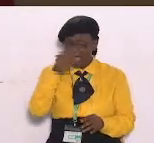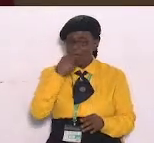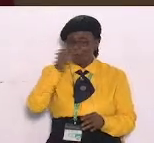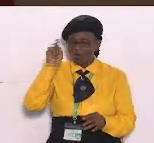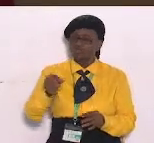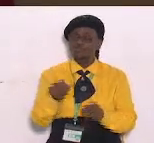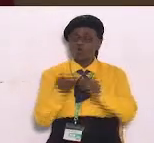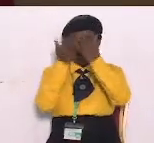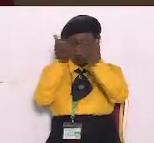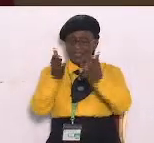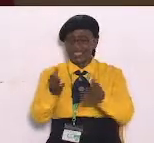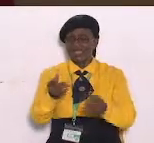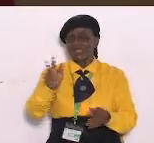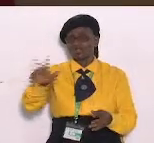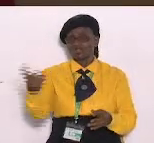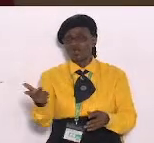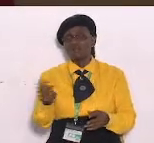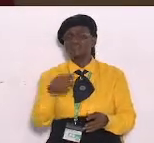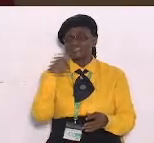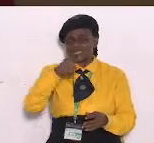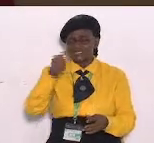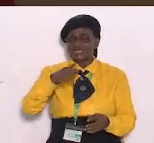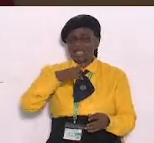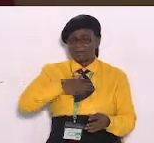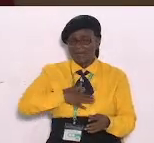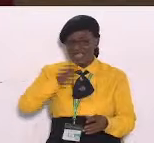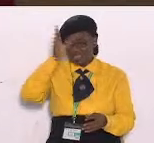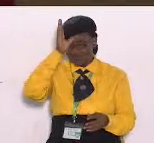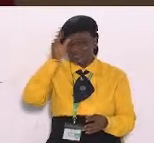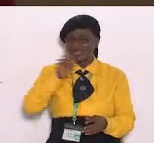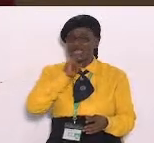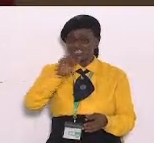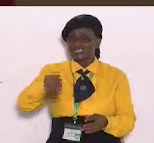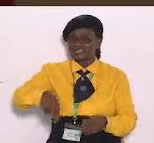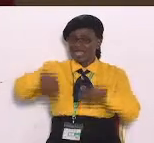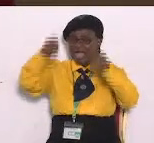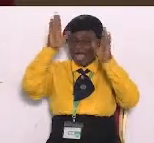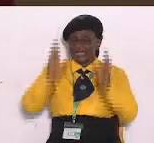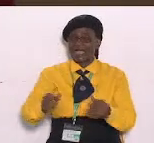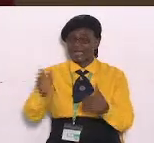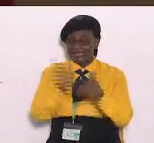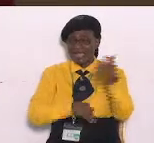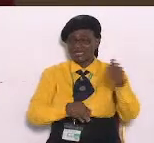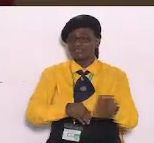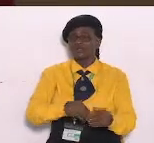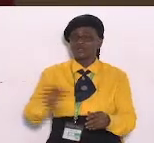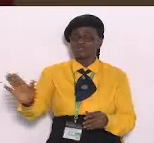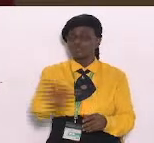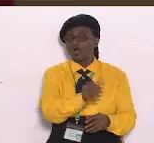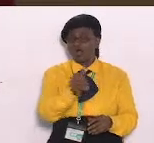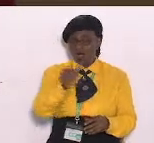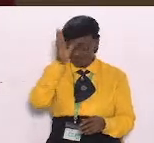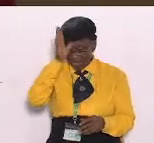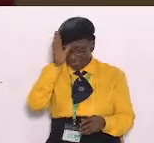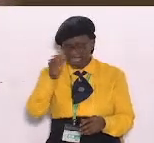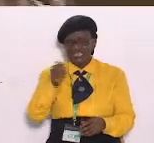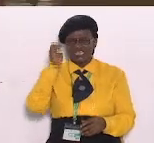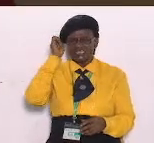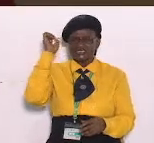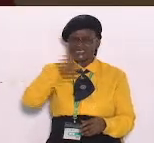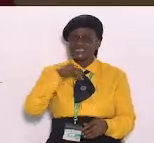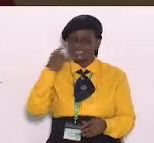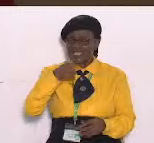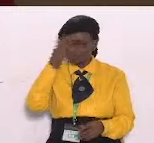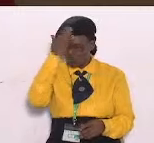et le trè dit mon père est sans que ton pè tous vos pères il